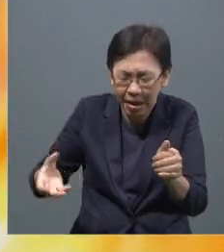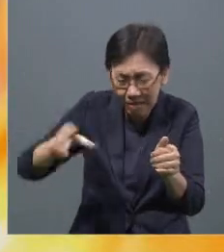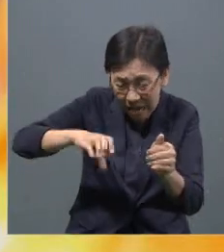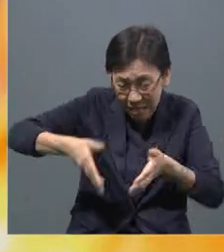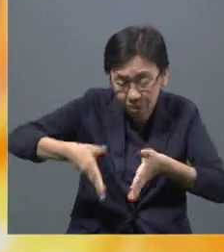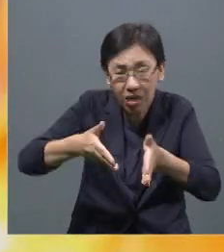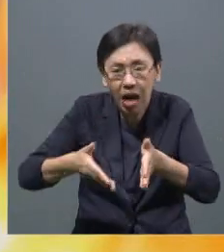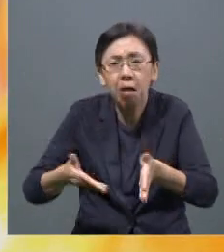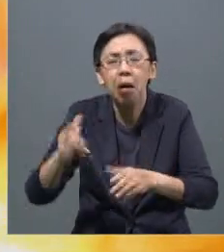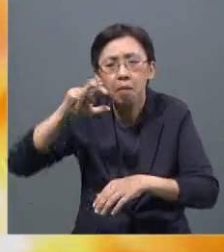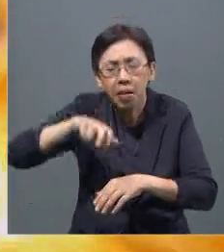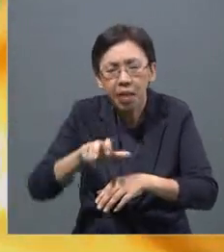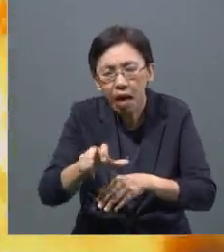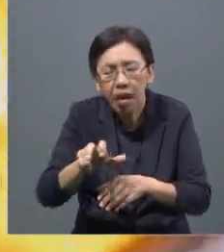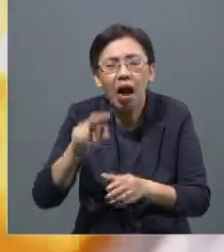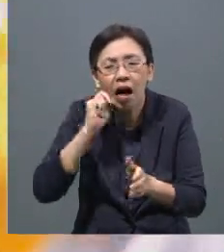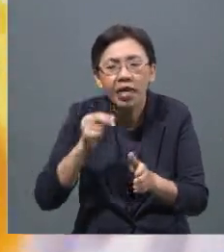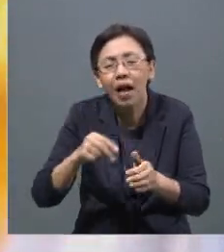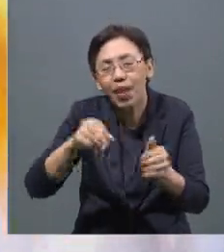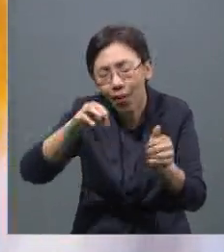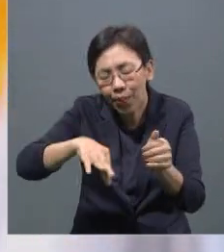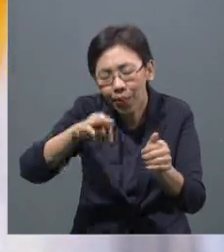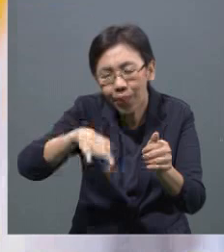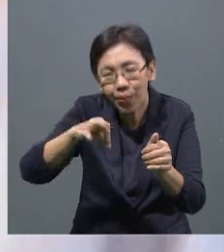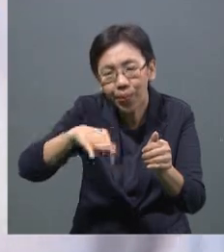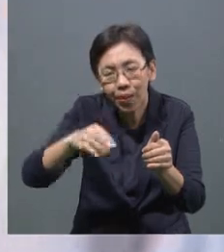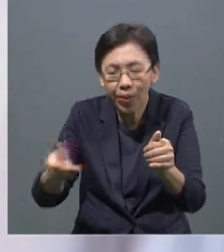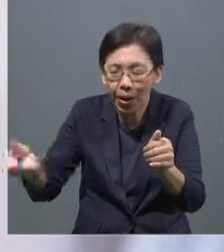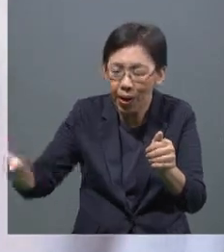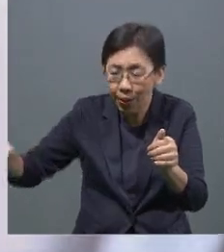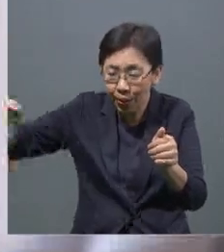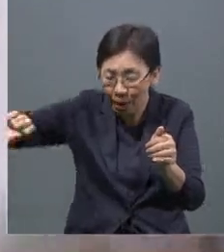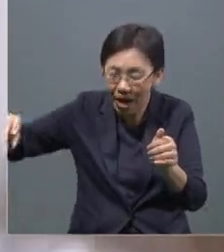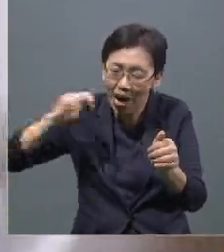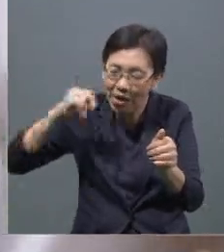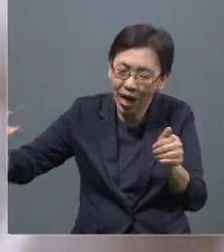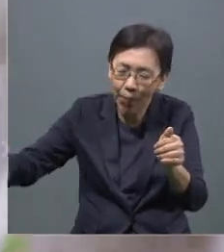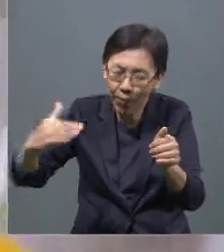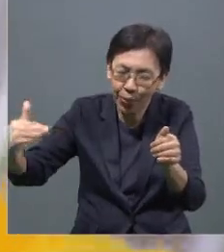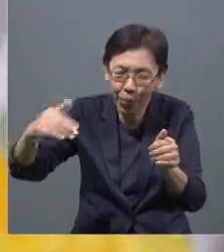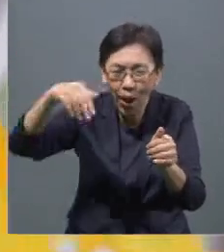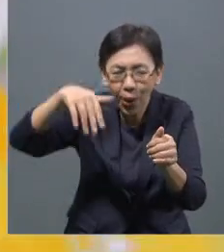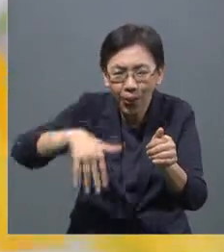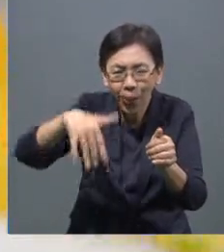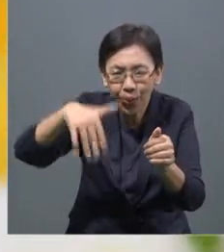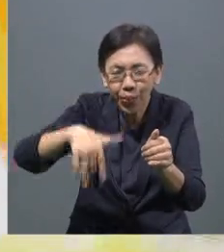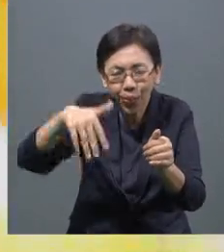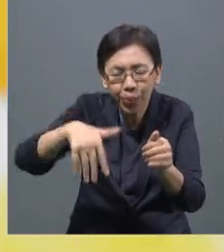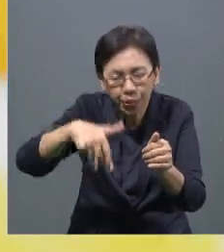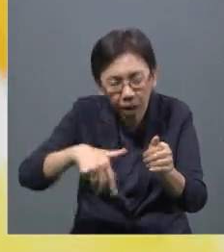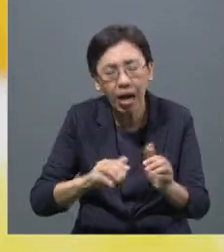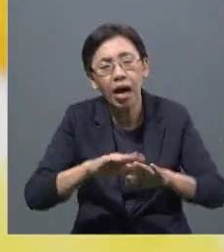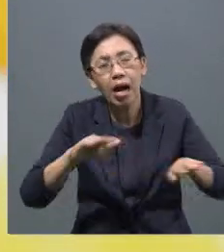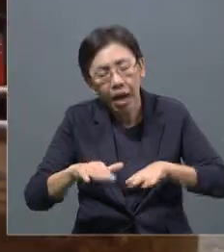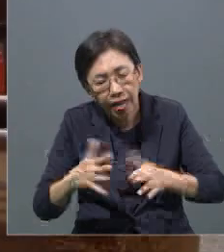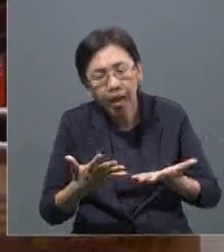ให้น้ำไหลตามรางลินไปส่งน้ำพระพุทธรูปเพื่อความเป็นสิริมงคลนอกจากนี้ยังมีกิจกรรมให้นักท่องเที่ยวแล้วก็เด็กๆได้ร่วมกันนะ